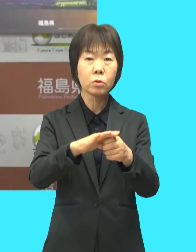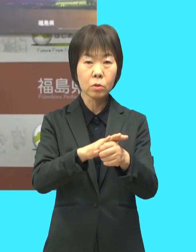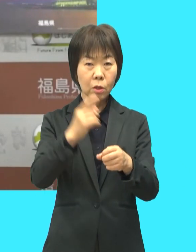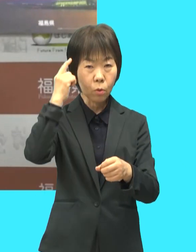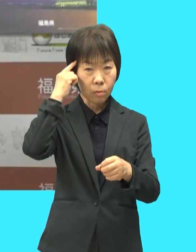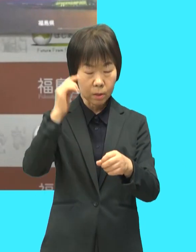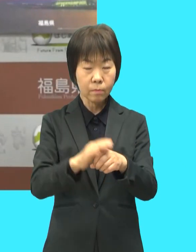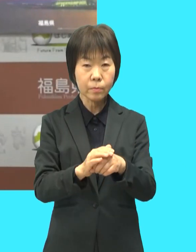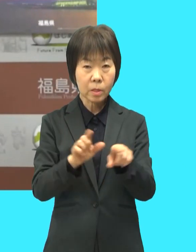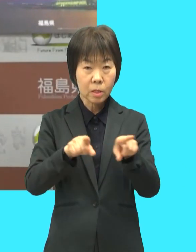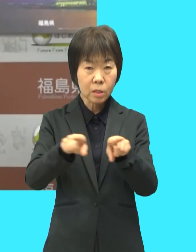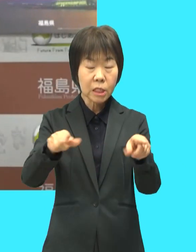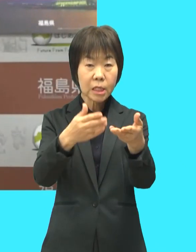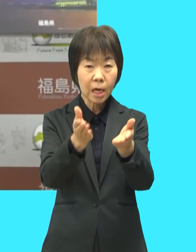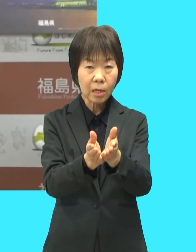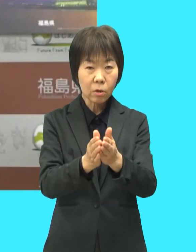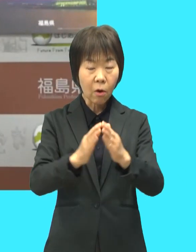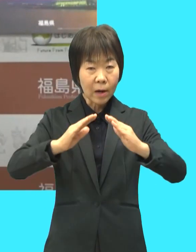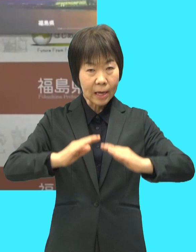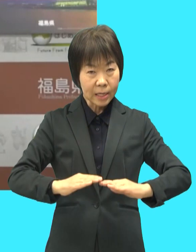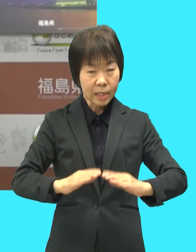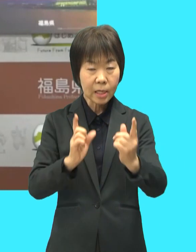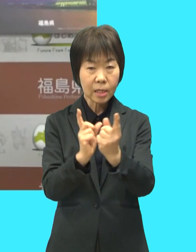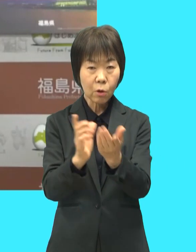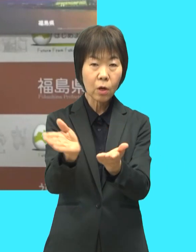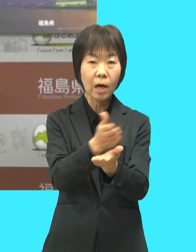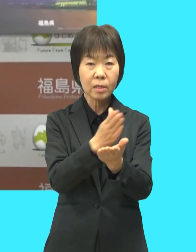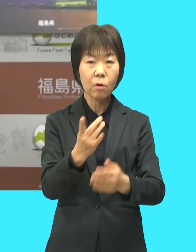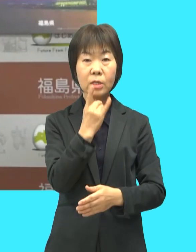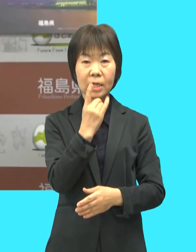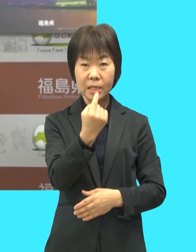、各自治体の冷静な判断と対応を期待をしております。